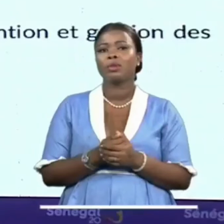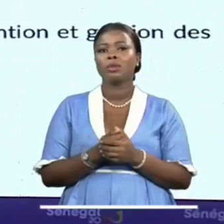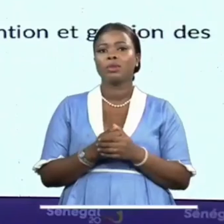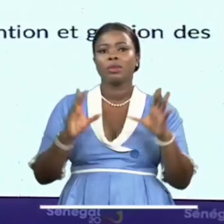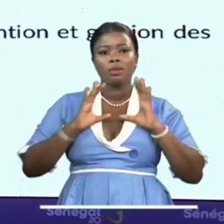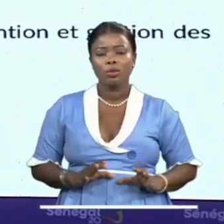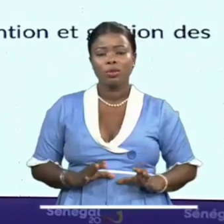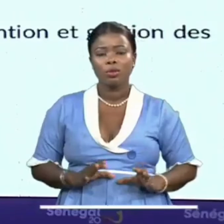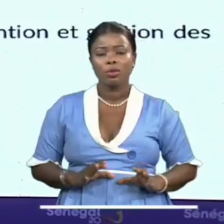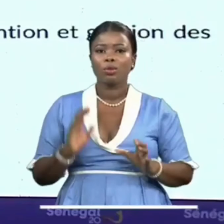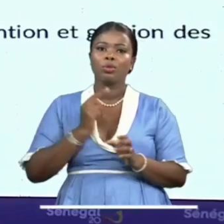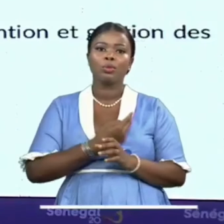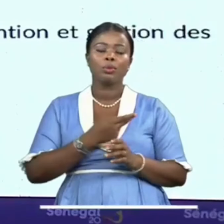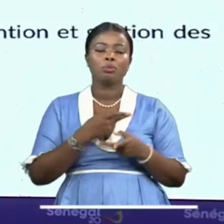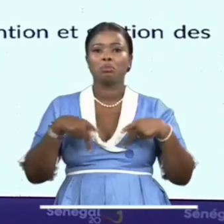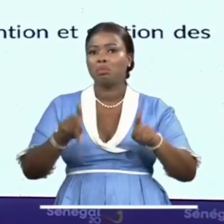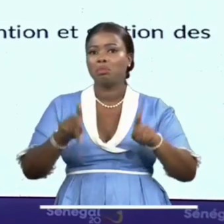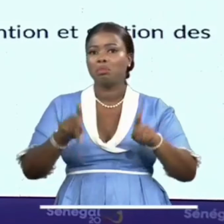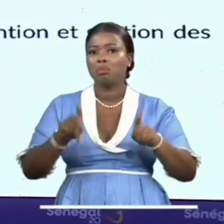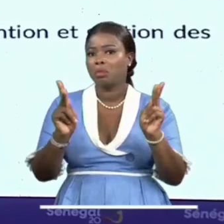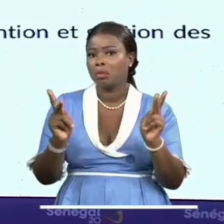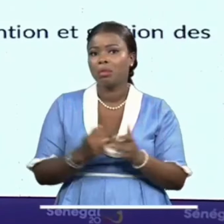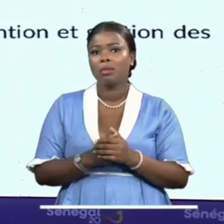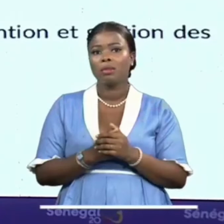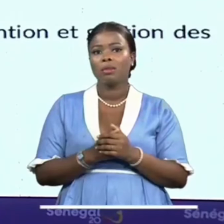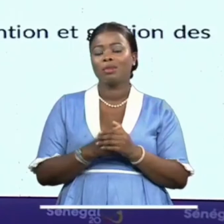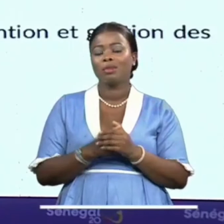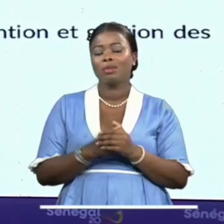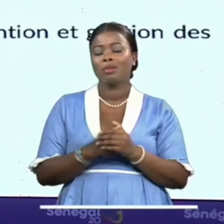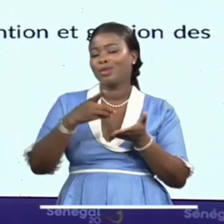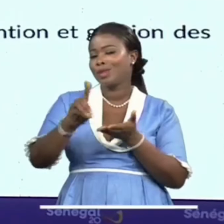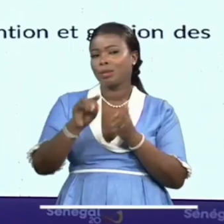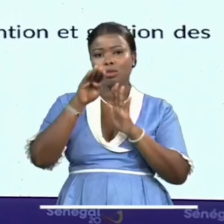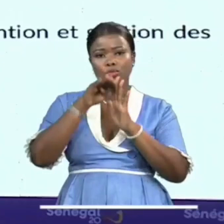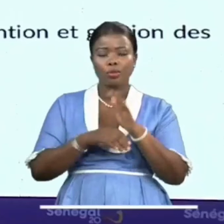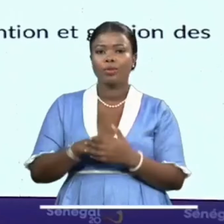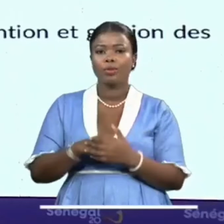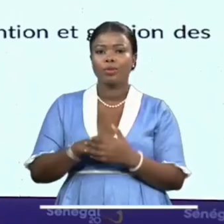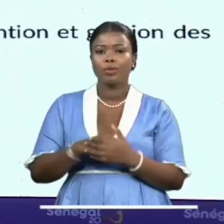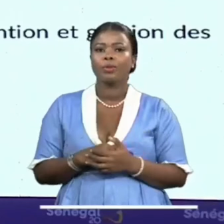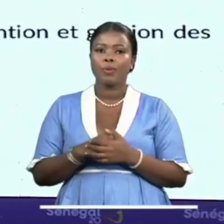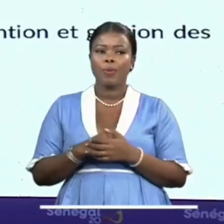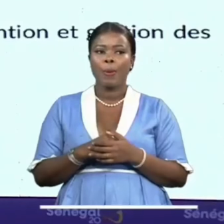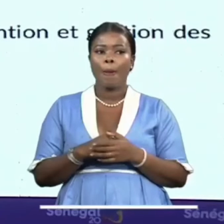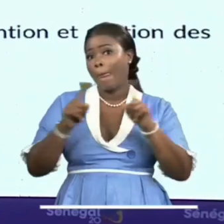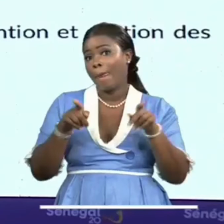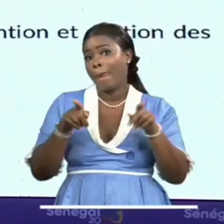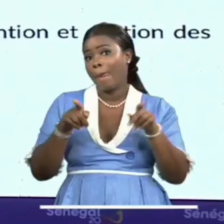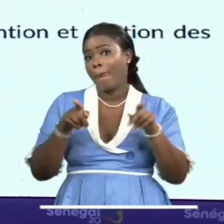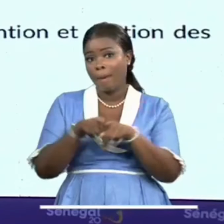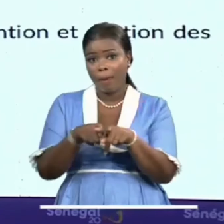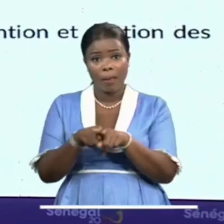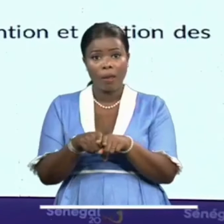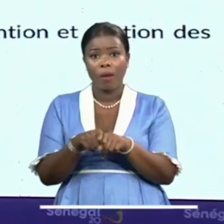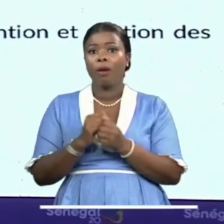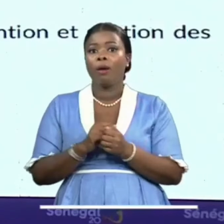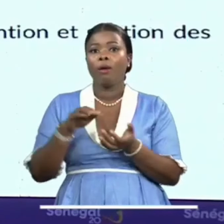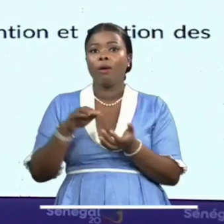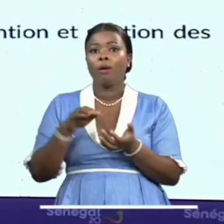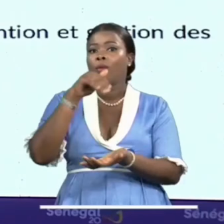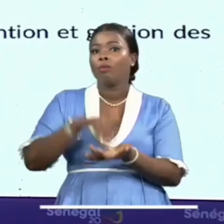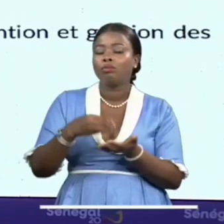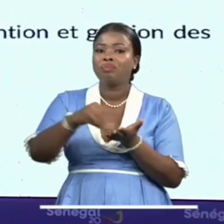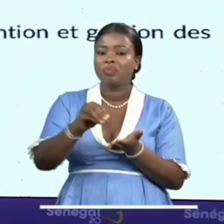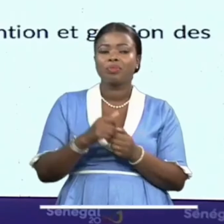nous permettrons de réduire le vol vraiment les dépenses comment on appelle ça d'entretien mais également les centrales d'achat qui ont commencé à être expérimenté